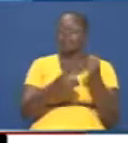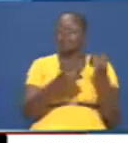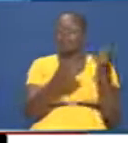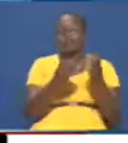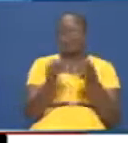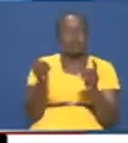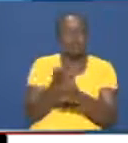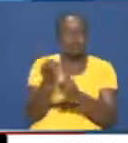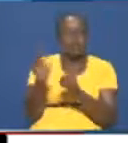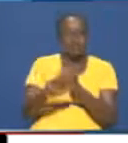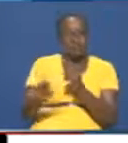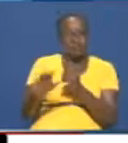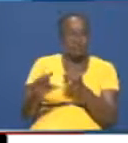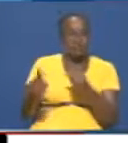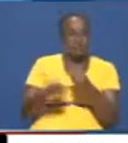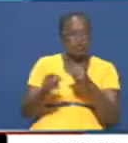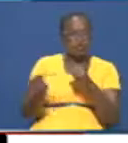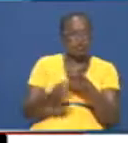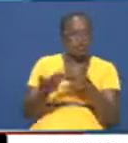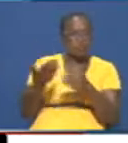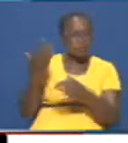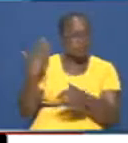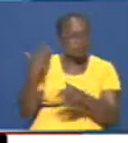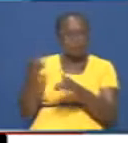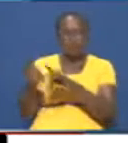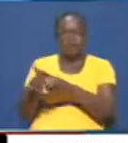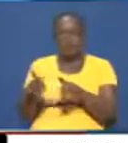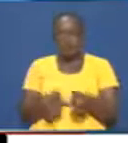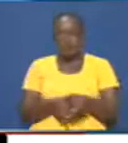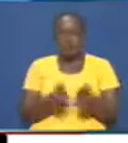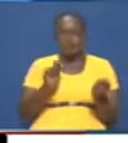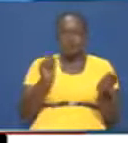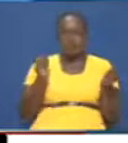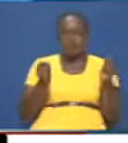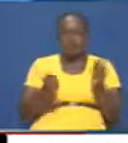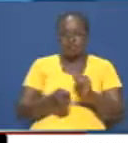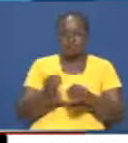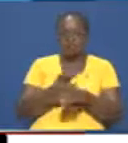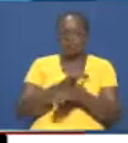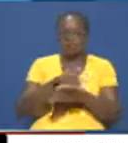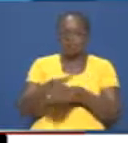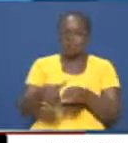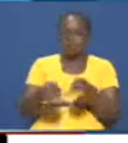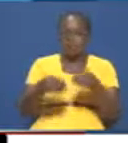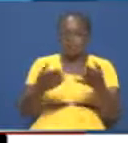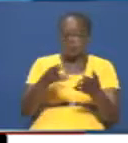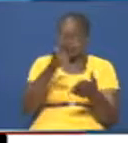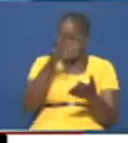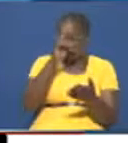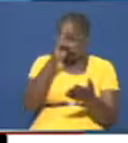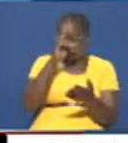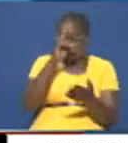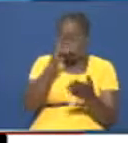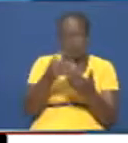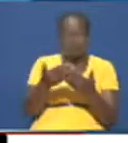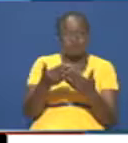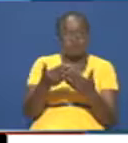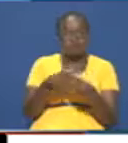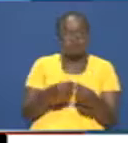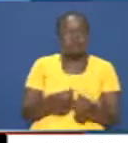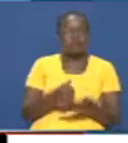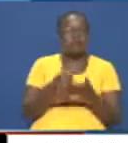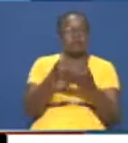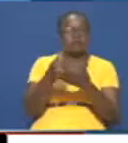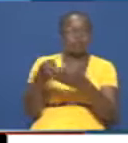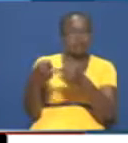muda wa miezi sita iliyopita. Tume hiyo pia inakadiria mabadiliko kwenye bima inayotolewa kwa maafisa wa polisi ili kushughulikia changamoto